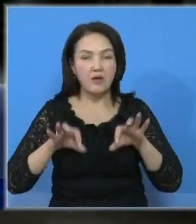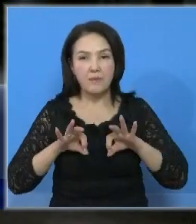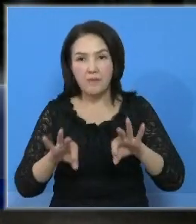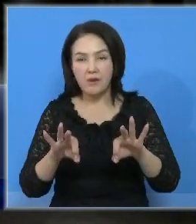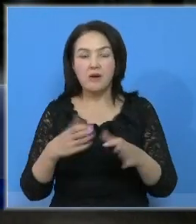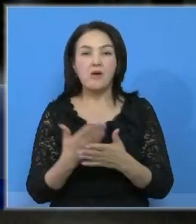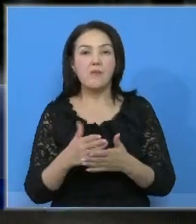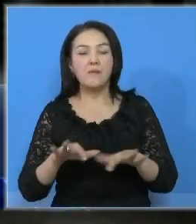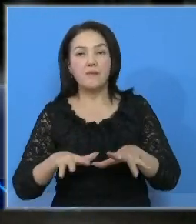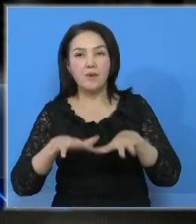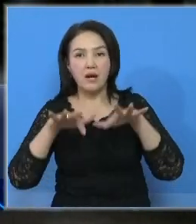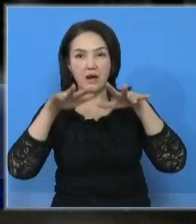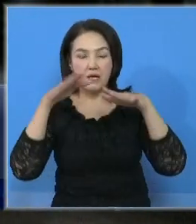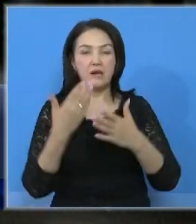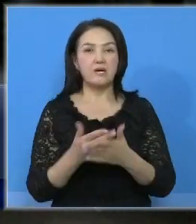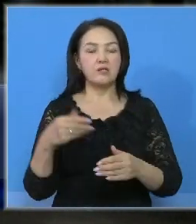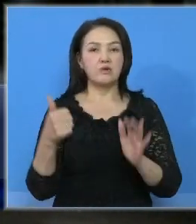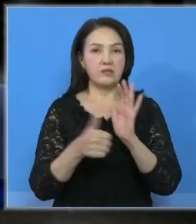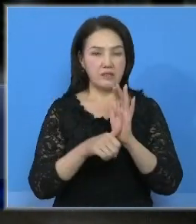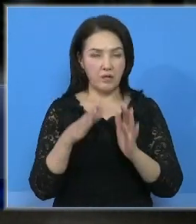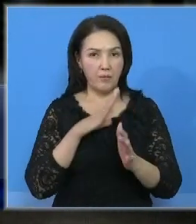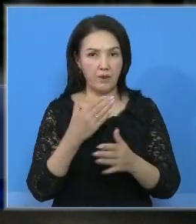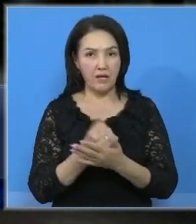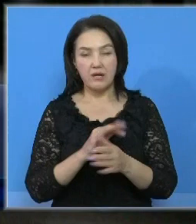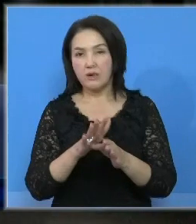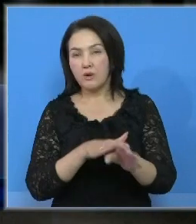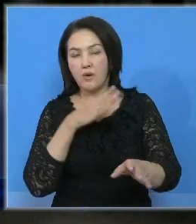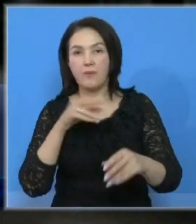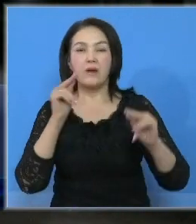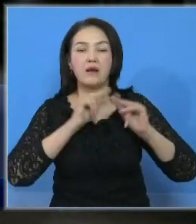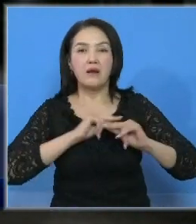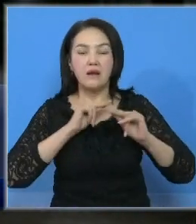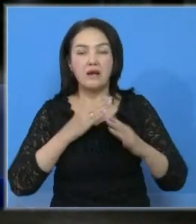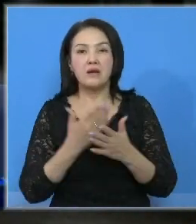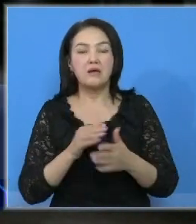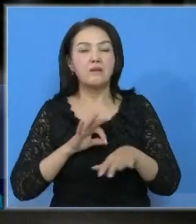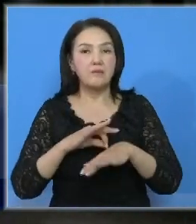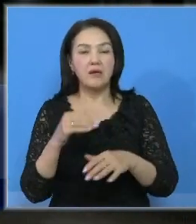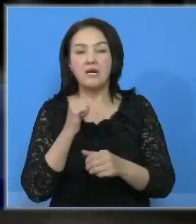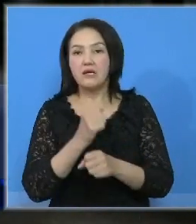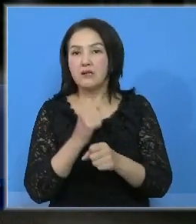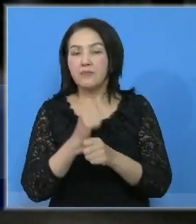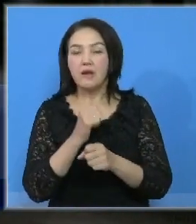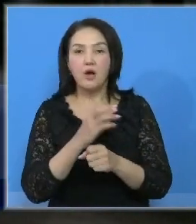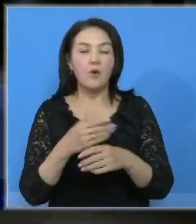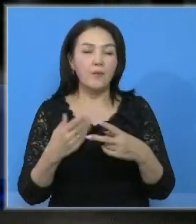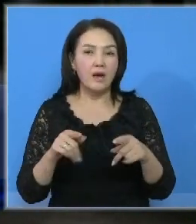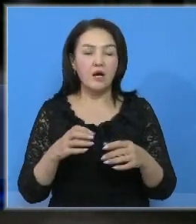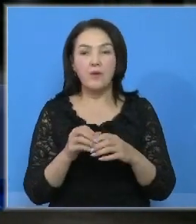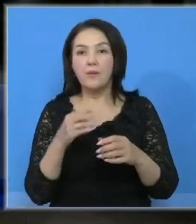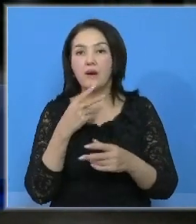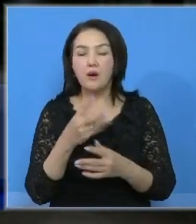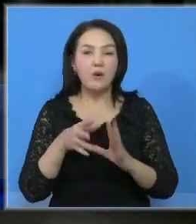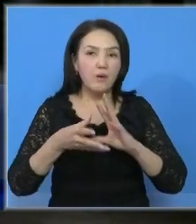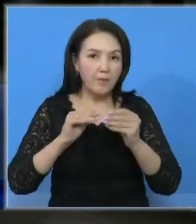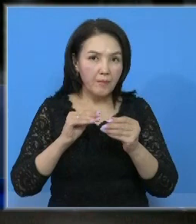пар. Основное направление стадии ТО-6 предусматривает продление срока эксплуатации техники. Проводится тщательная диагностика основных узлов, оценивается